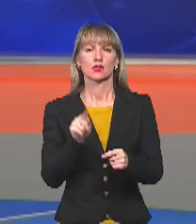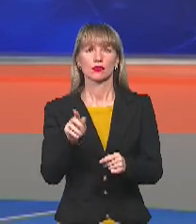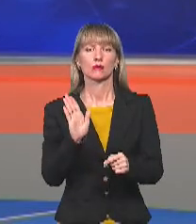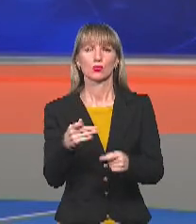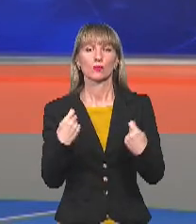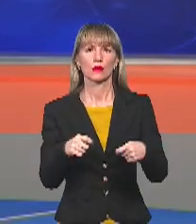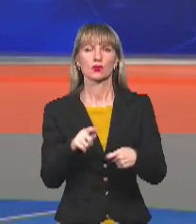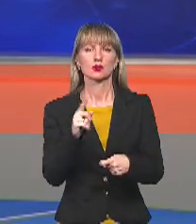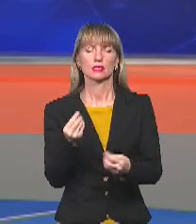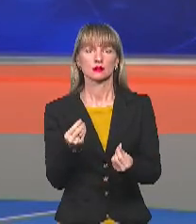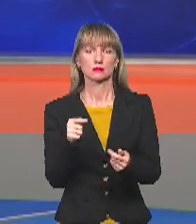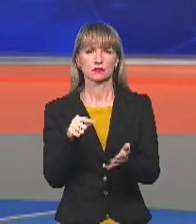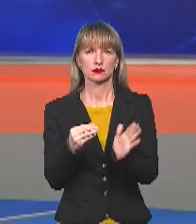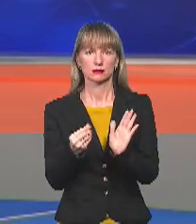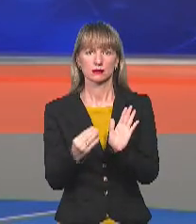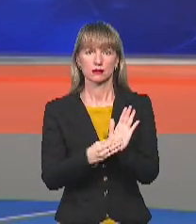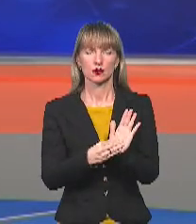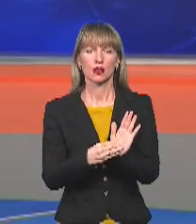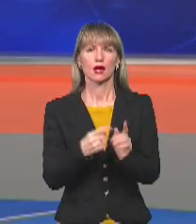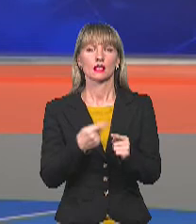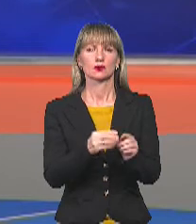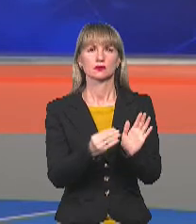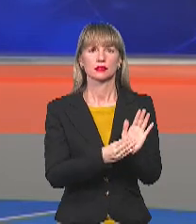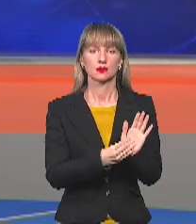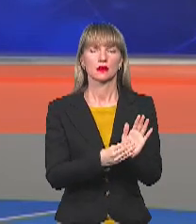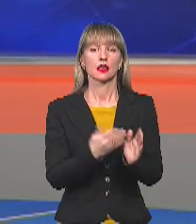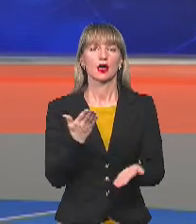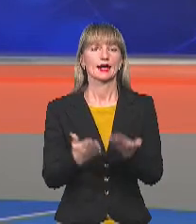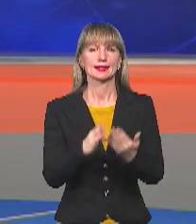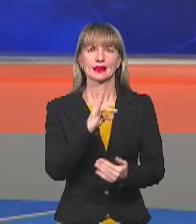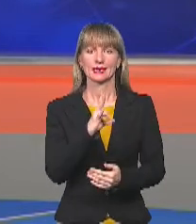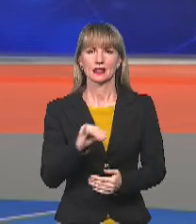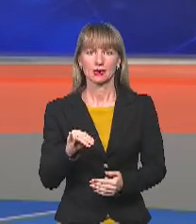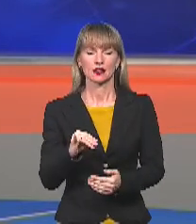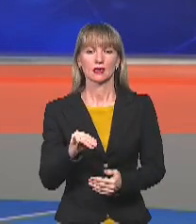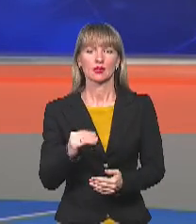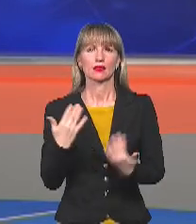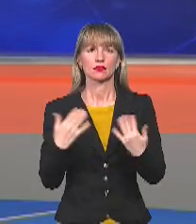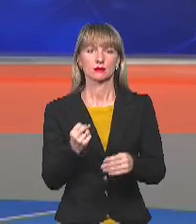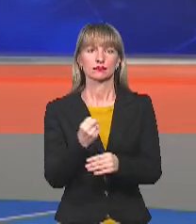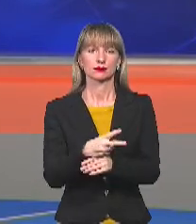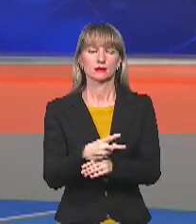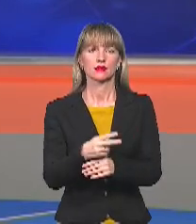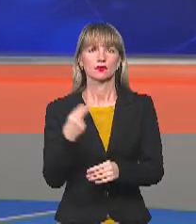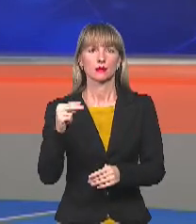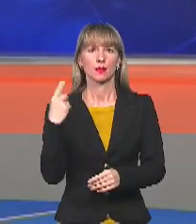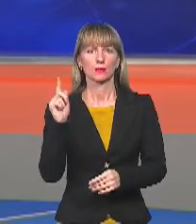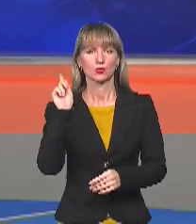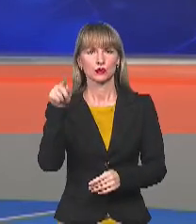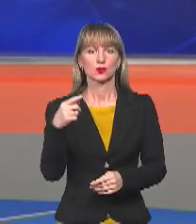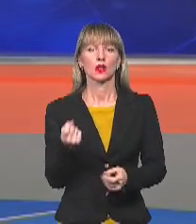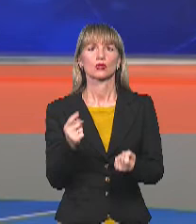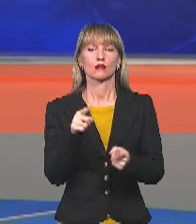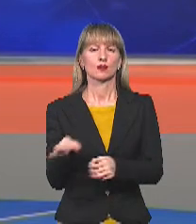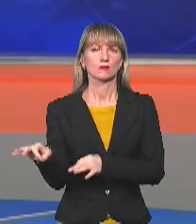будете продавати за стільки, оце за стільки, а оце за стільки. Якщо ні, підете назад собі в Запорізьку область туди, звідки